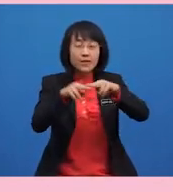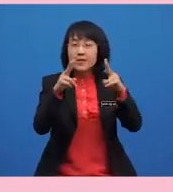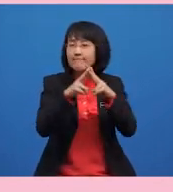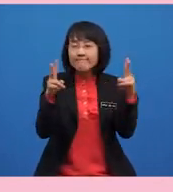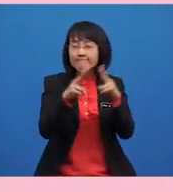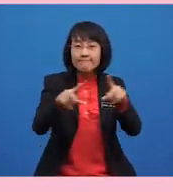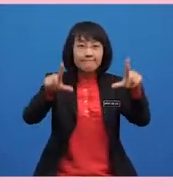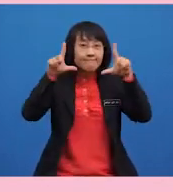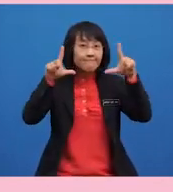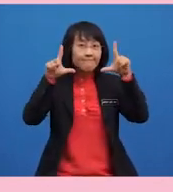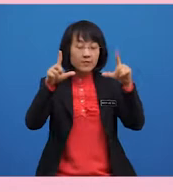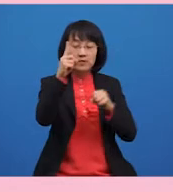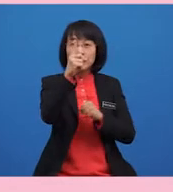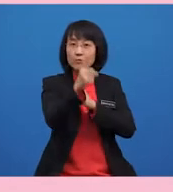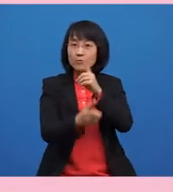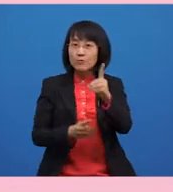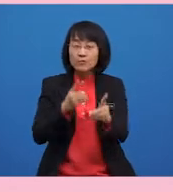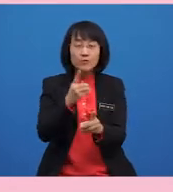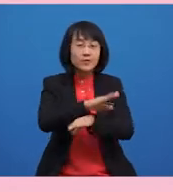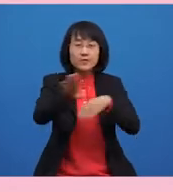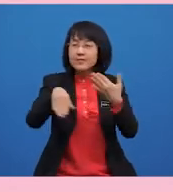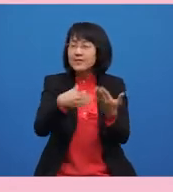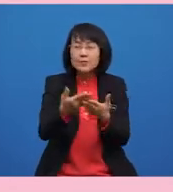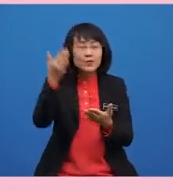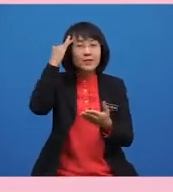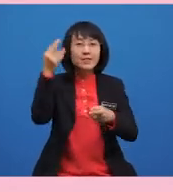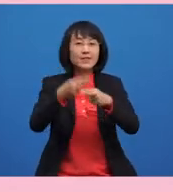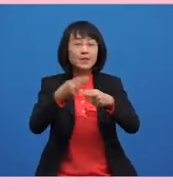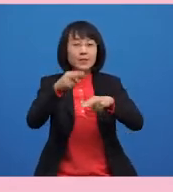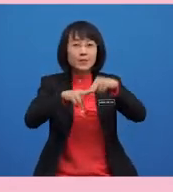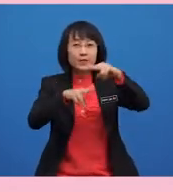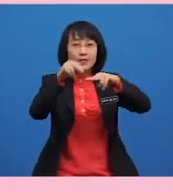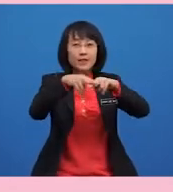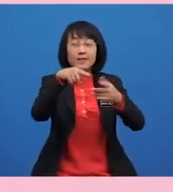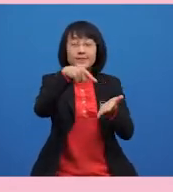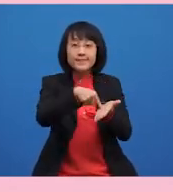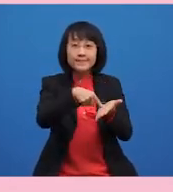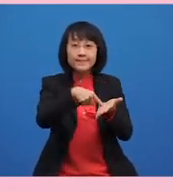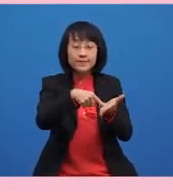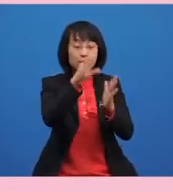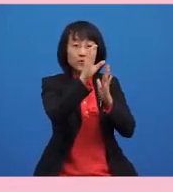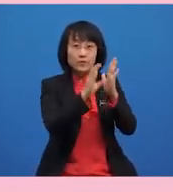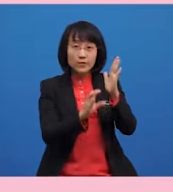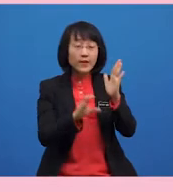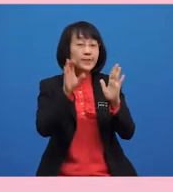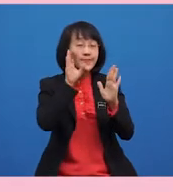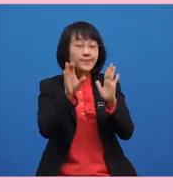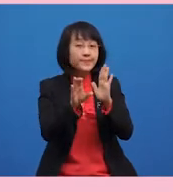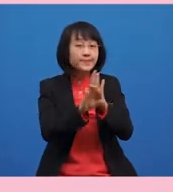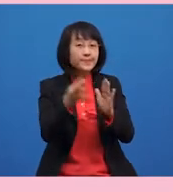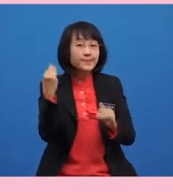popular. Satu dunia semua sudah tahu. Corak yang mereka